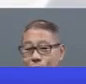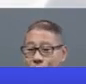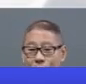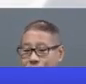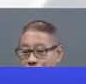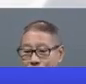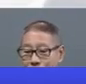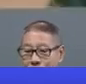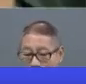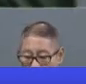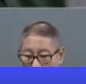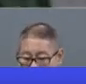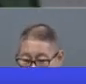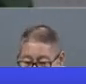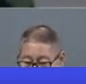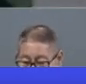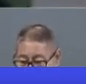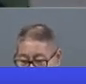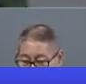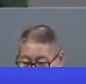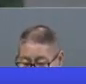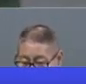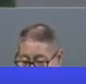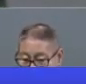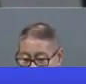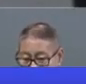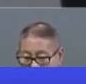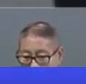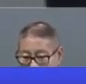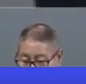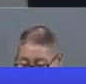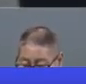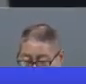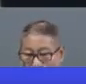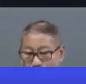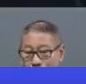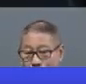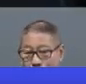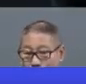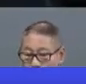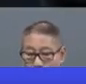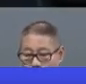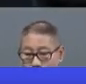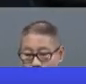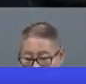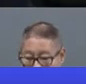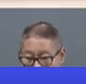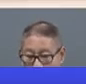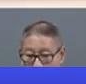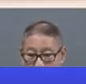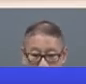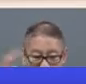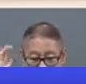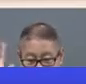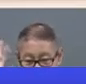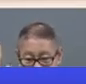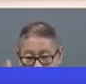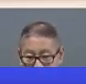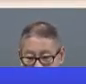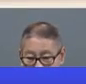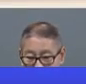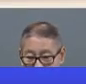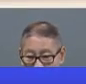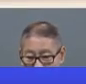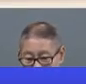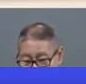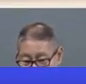อย่างที่บอกว่าการสะดุดซึ่งจริงๆก็มีเรื่องขององค์ประกอบอย่างอินเทอร์เน็ตมาเกี่ยวข้องด้วยเนาะแล้วก็สภาพฝนฟ้าอากาศนะคะโทรศัพท์ด้วยอืเพราะว่ามันเป็น